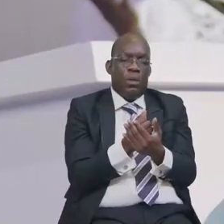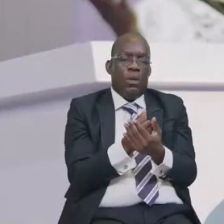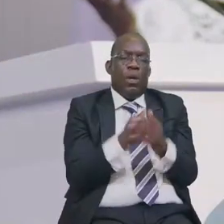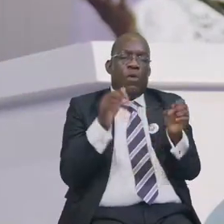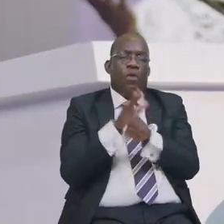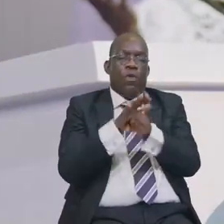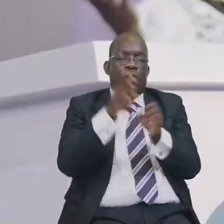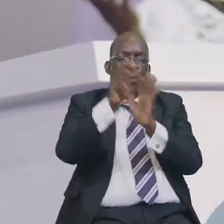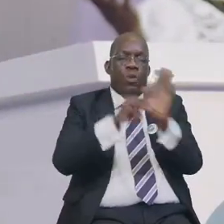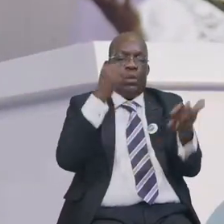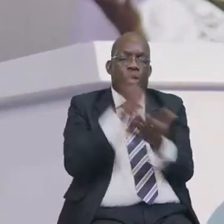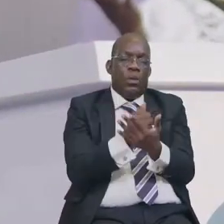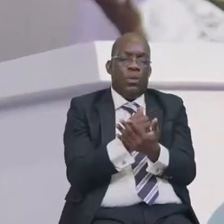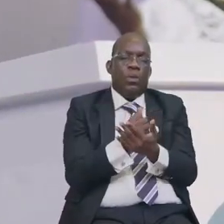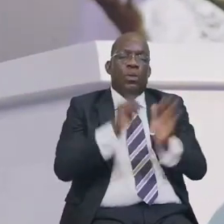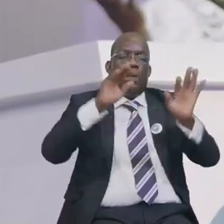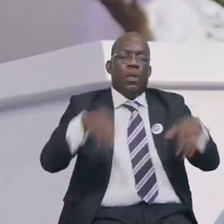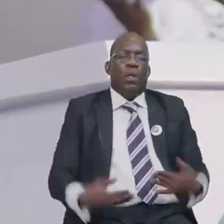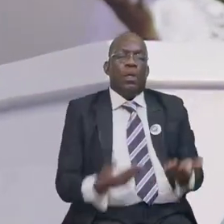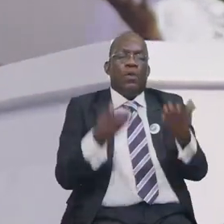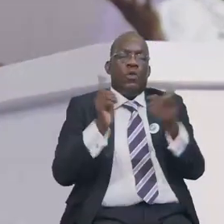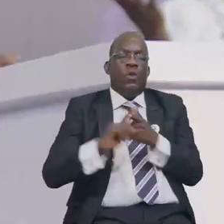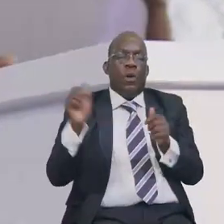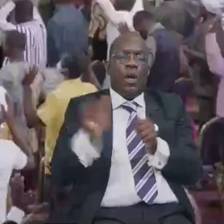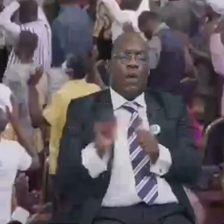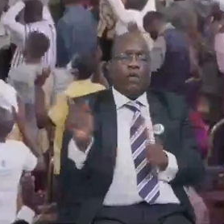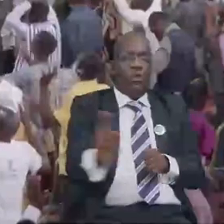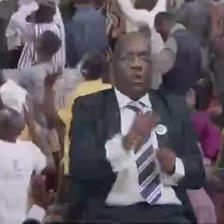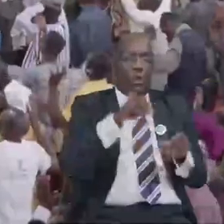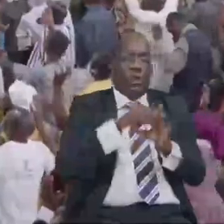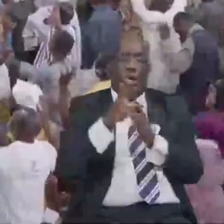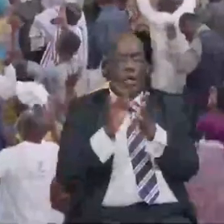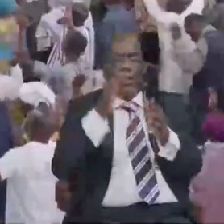l'accomplissement, donne à chacun au nom de Jésus.